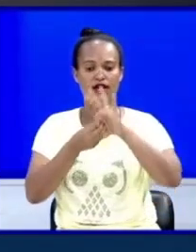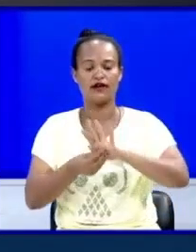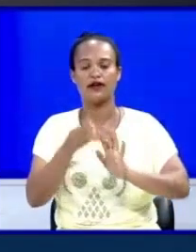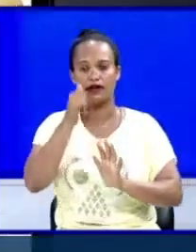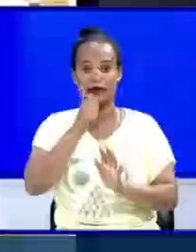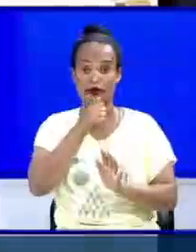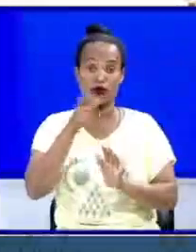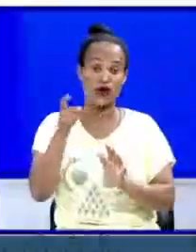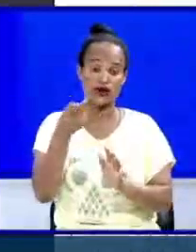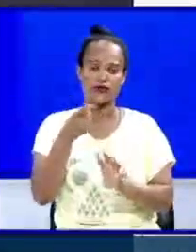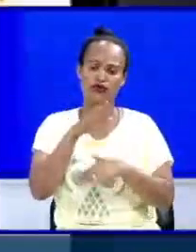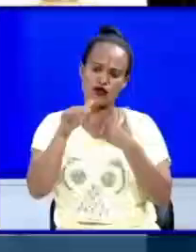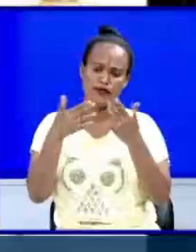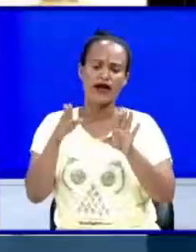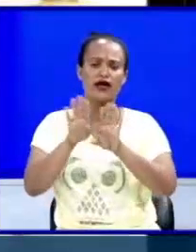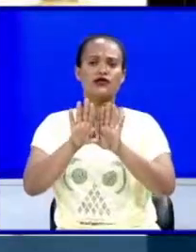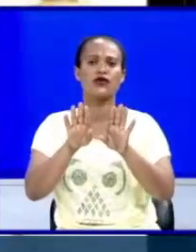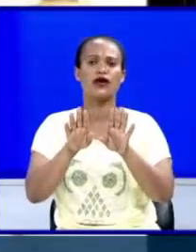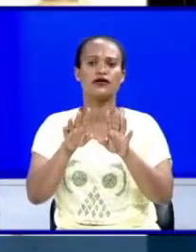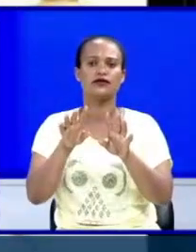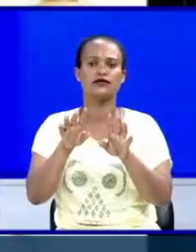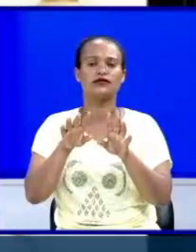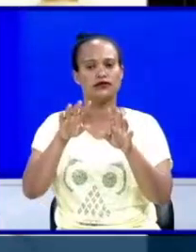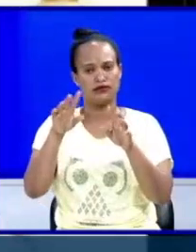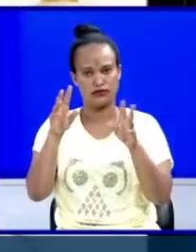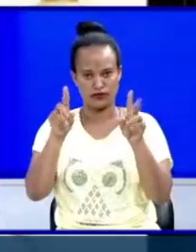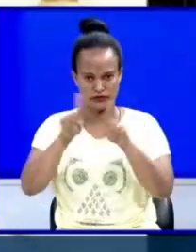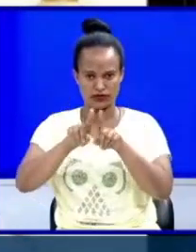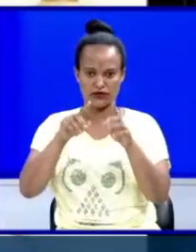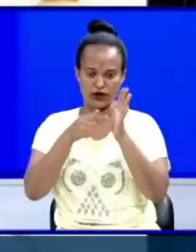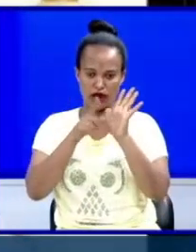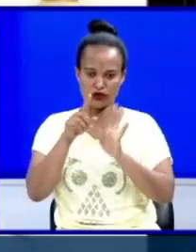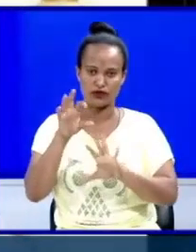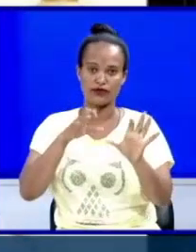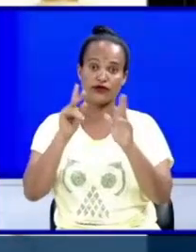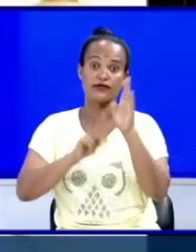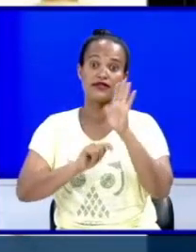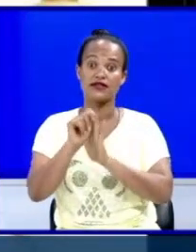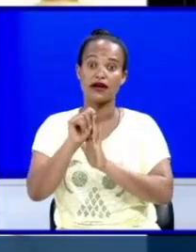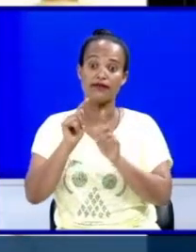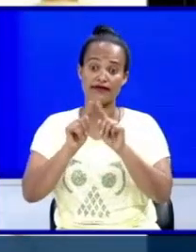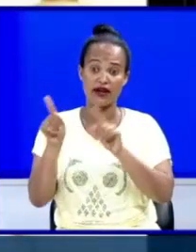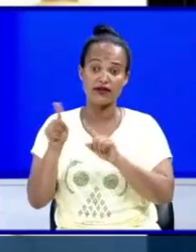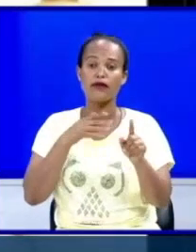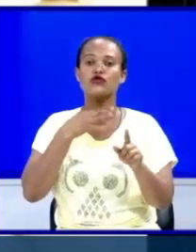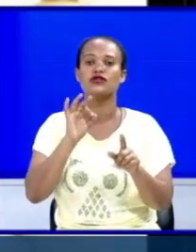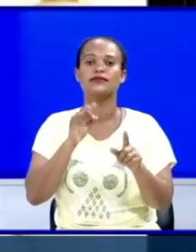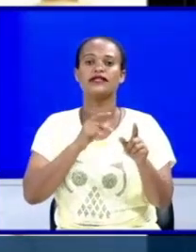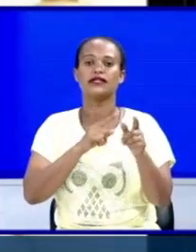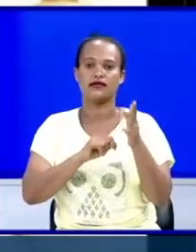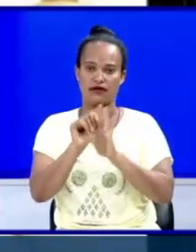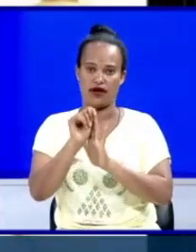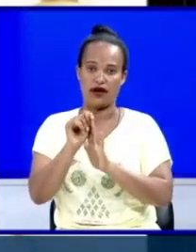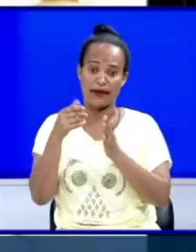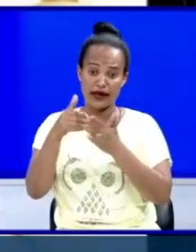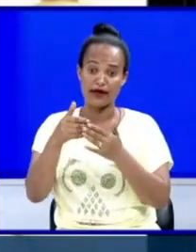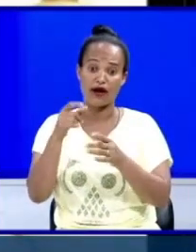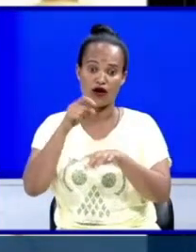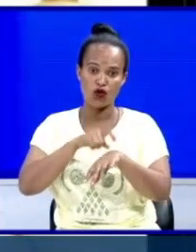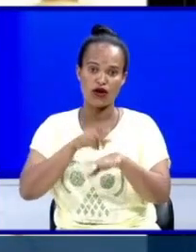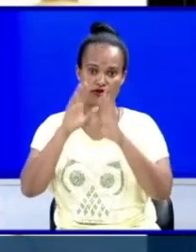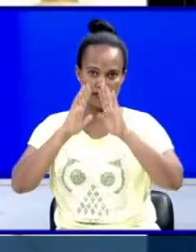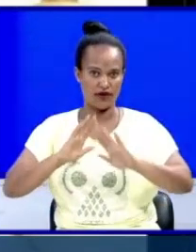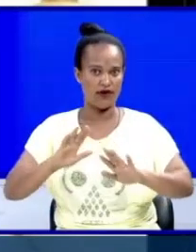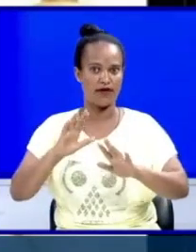ኮነ ተባሂሉ ብኩሉ መዳይ ዕፅዋን ጥሜትን ዓፅቦን ንክሳጥሑ ዝተገበረ ህዝቢ ትግራይ ብፍላይ ድማ ሙስሊም ትግራይ ኣብ ቀረባ እዋን